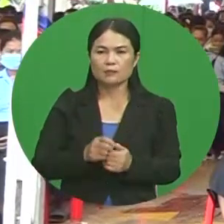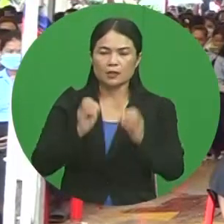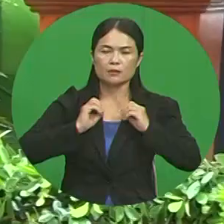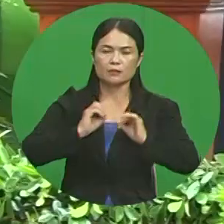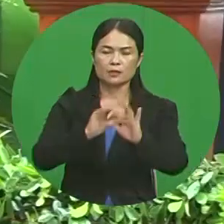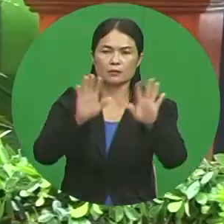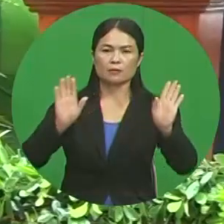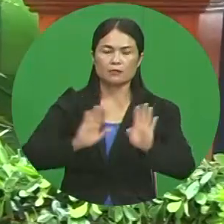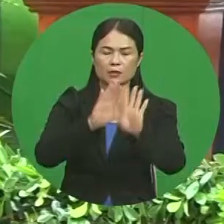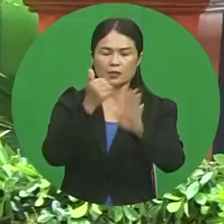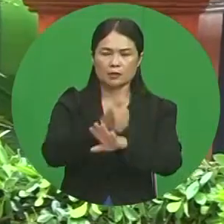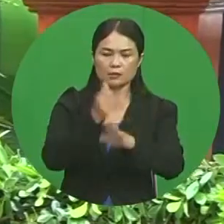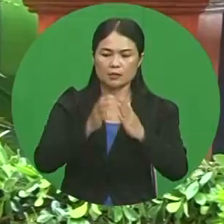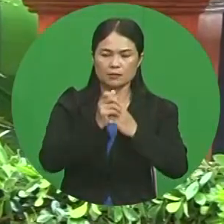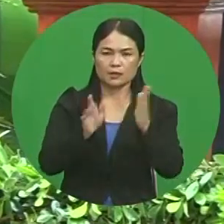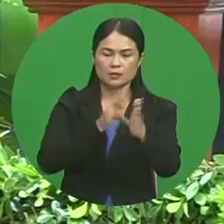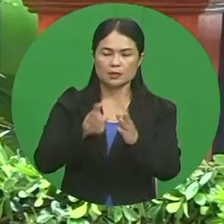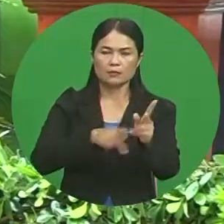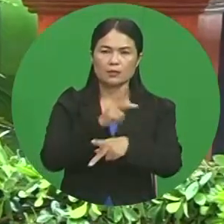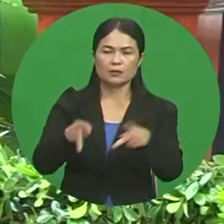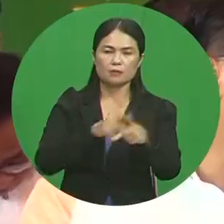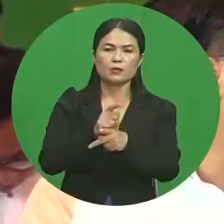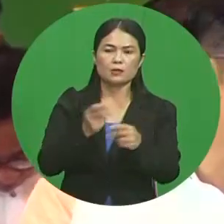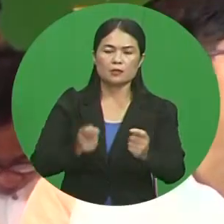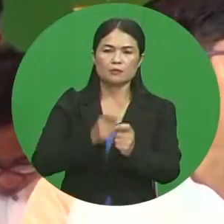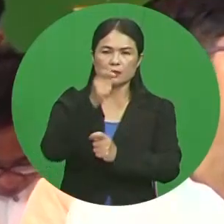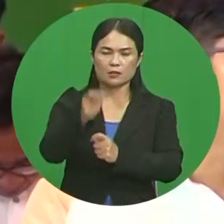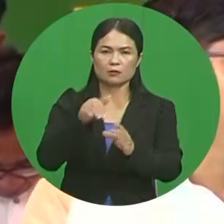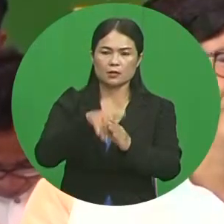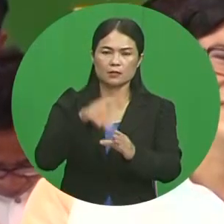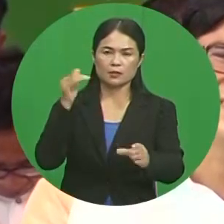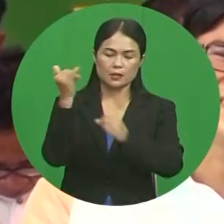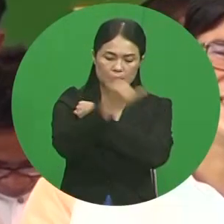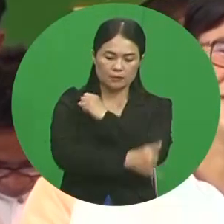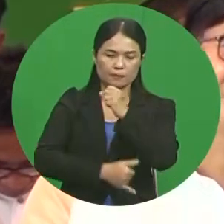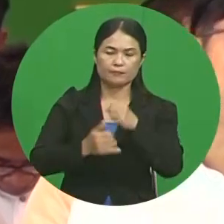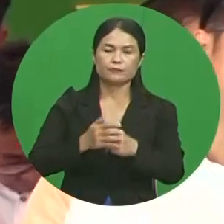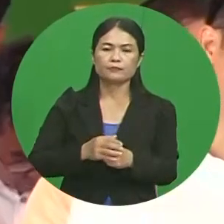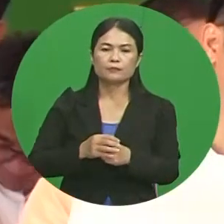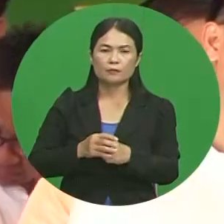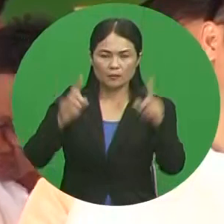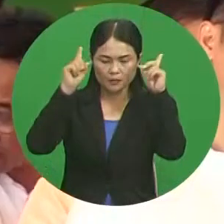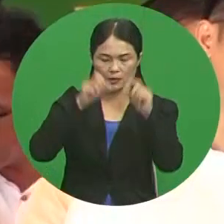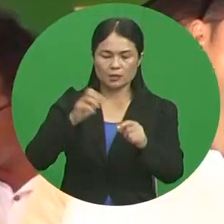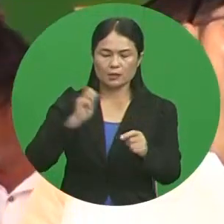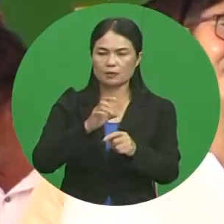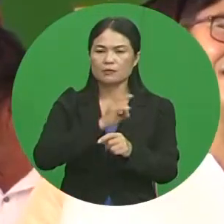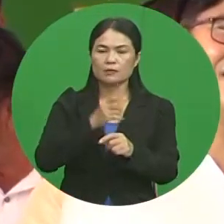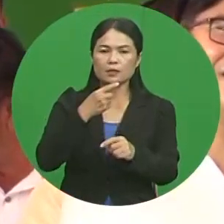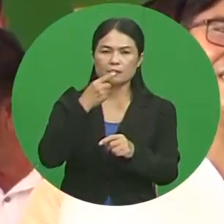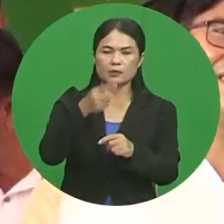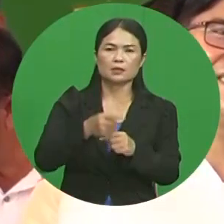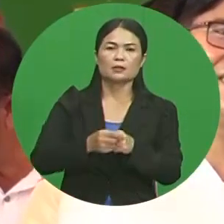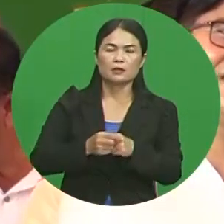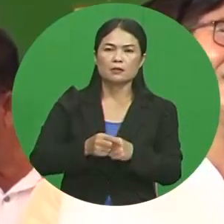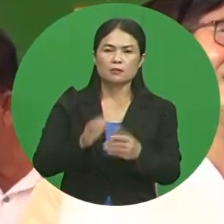ថ្លាពីថ្នាក់ដឹកនាំរាជរដ្ឋាភិបាលប្រជាពលរដ្ឋនិងសប្បុរសជនទាំងក្នុងនិងក្រៅប្រទេសអាដាមនៅប្រទេសនីម៉ូបានថ្លែងថាសន្